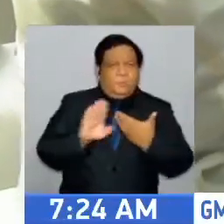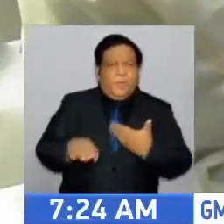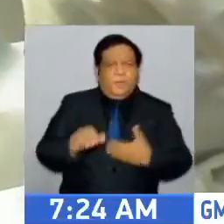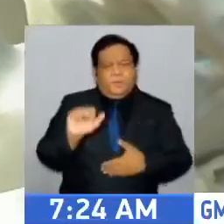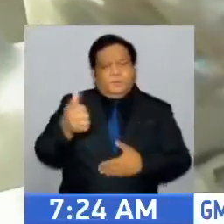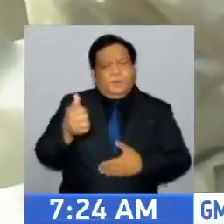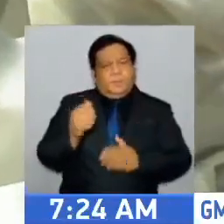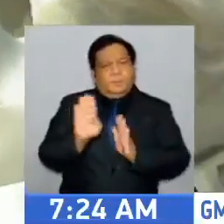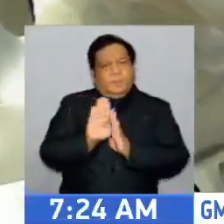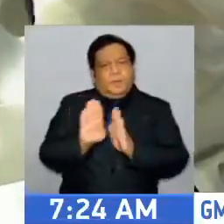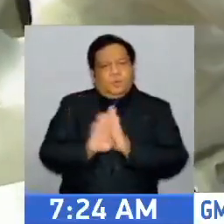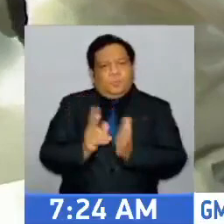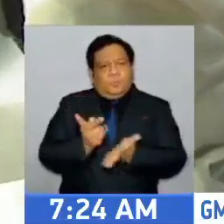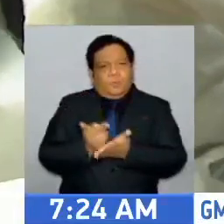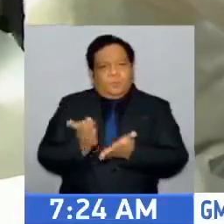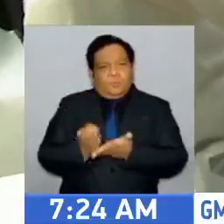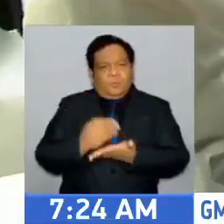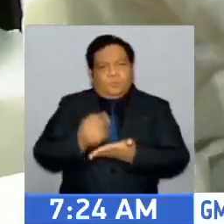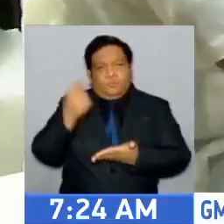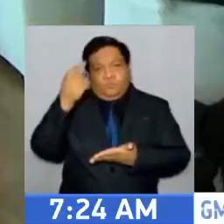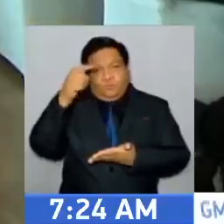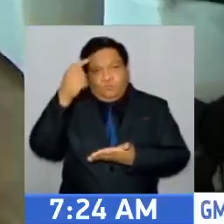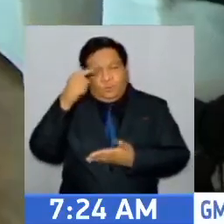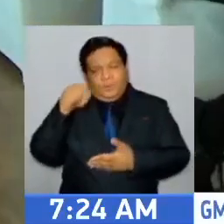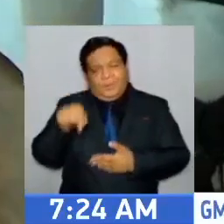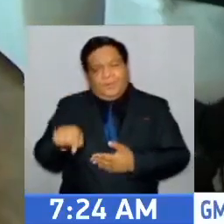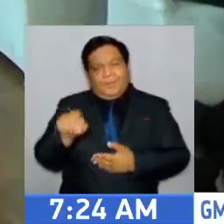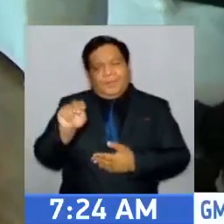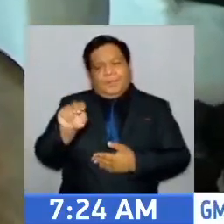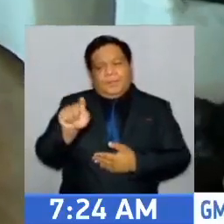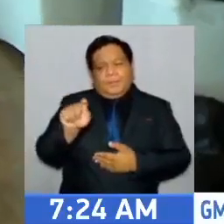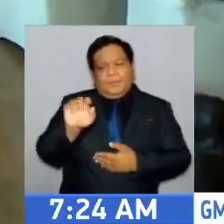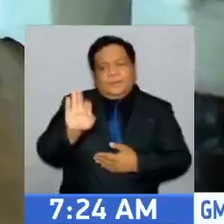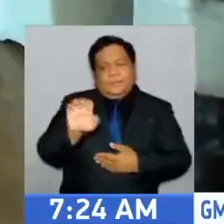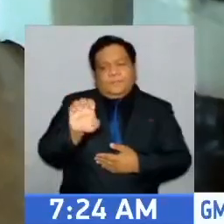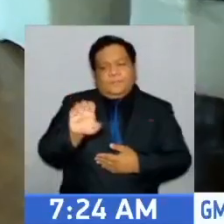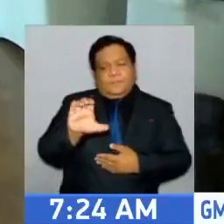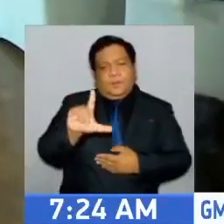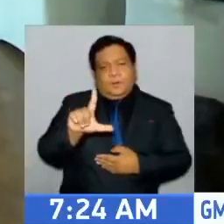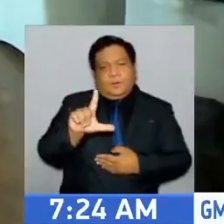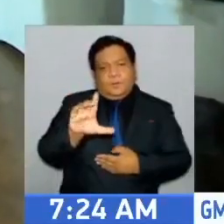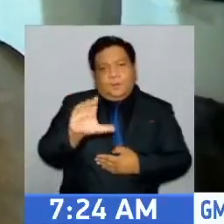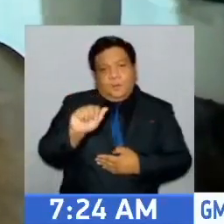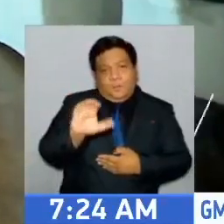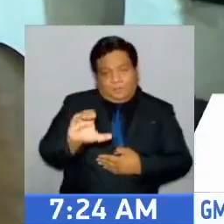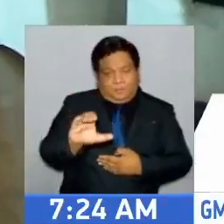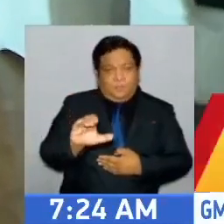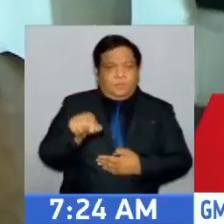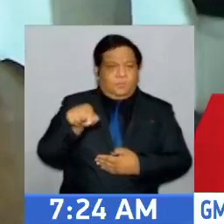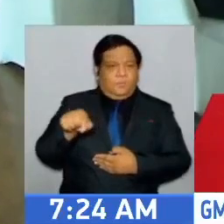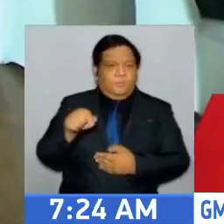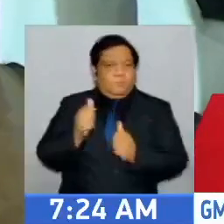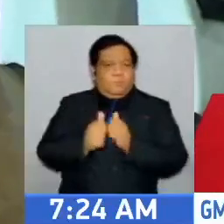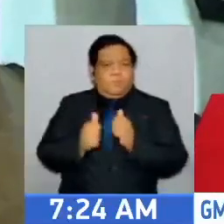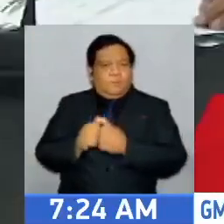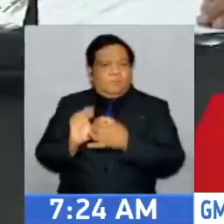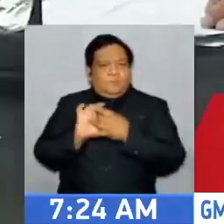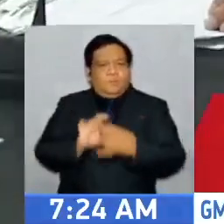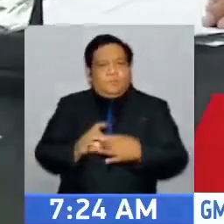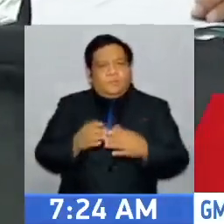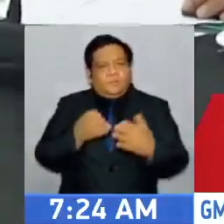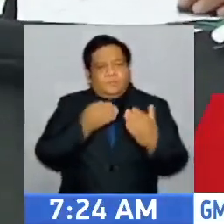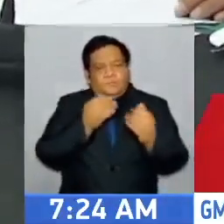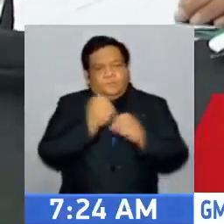Armed Conflict o NTF-ELCAC sa ilalim ng panukalang 2023 national budget. Sa ngayon kasi, 5 billion pesos na